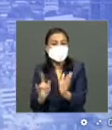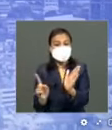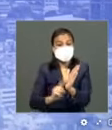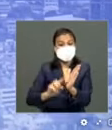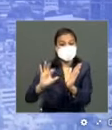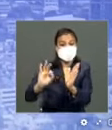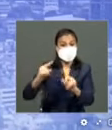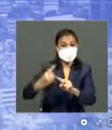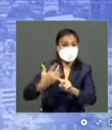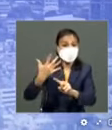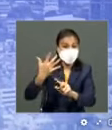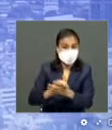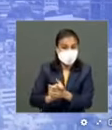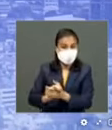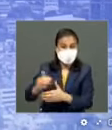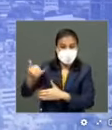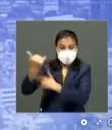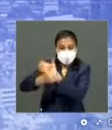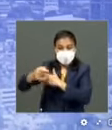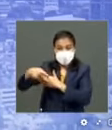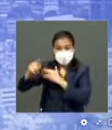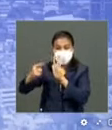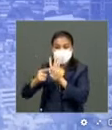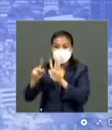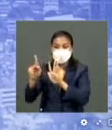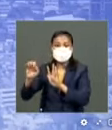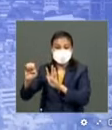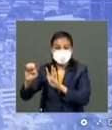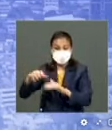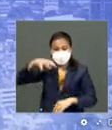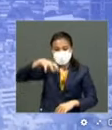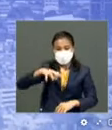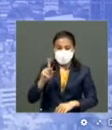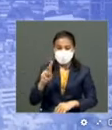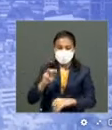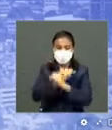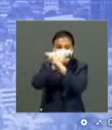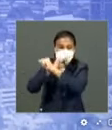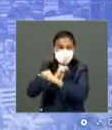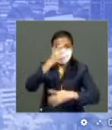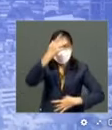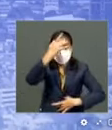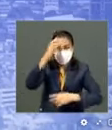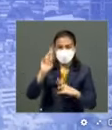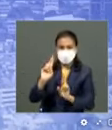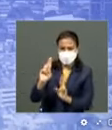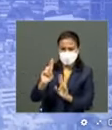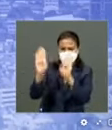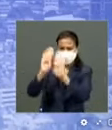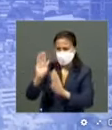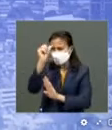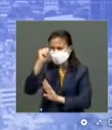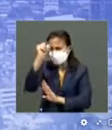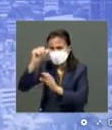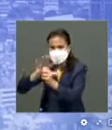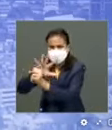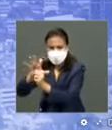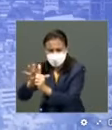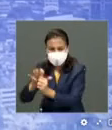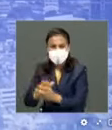มเพราะว่าเขาเดินทางมาจากปากีสถานทางกรมควบคุมโรคก็มีการเฝ้าระวังสายพันธุ์อินเดียก็ใช้วิธีตรวจ